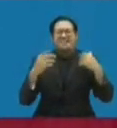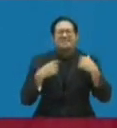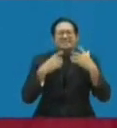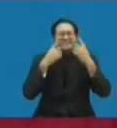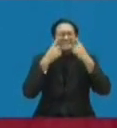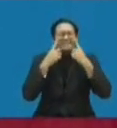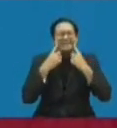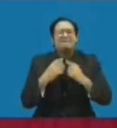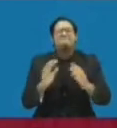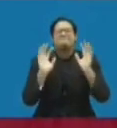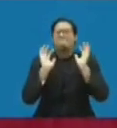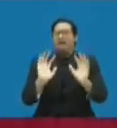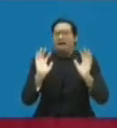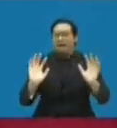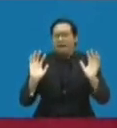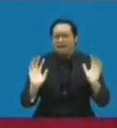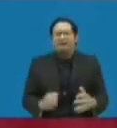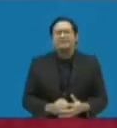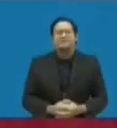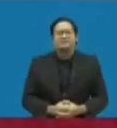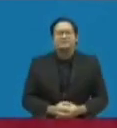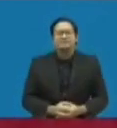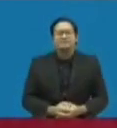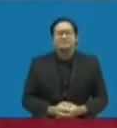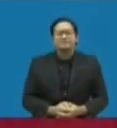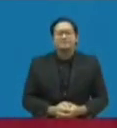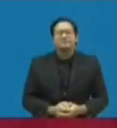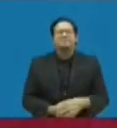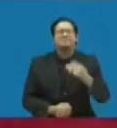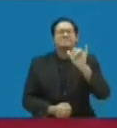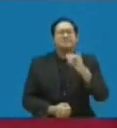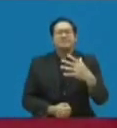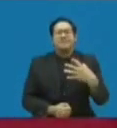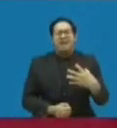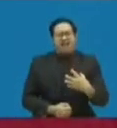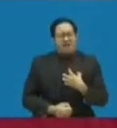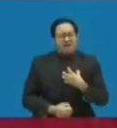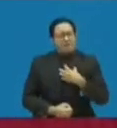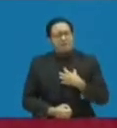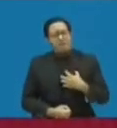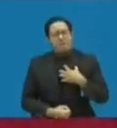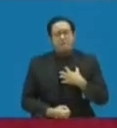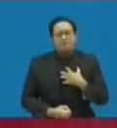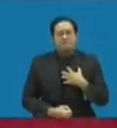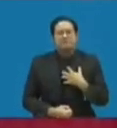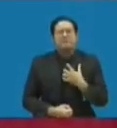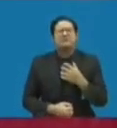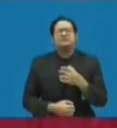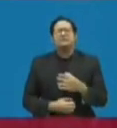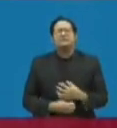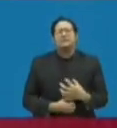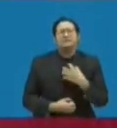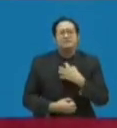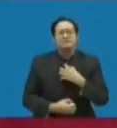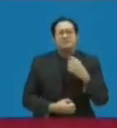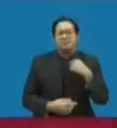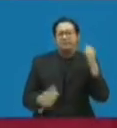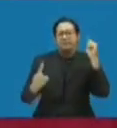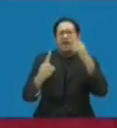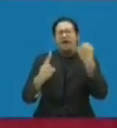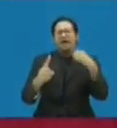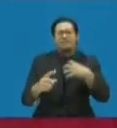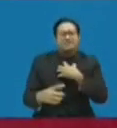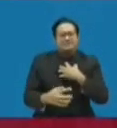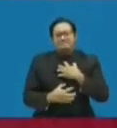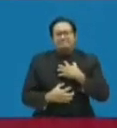yang diinginkan juga banyak emosi yang terpendam karena tidak bisa mencapai target Hai